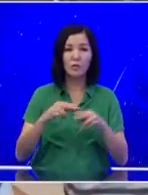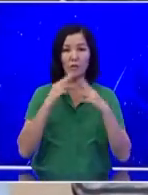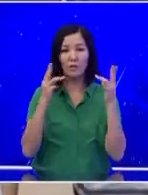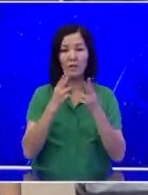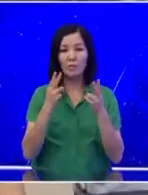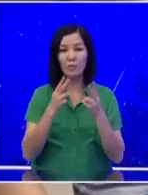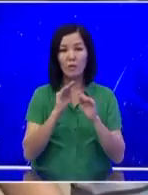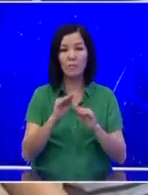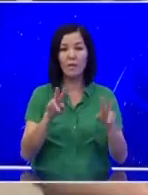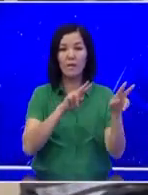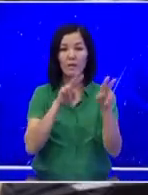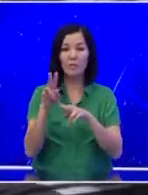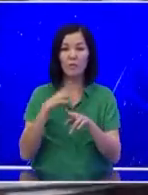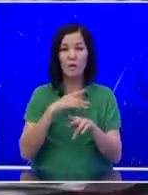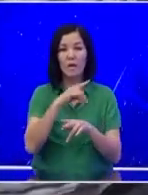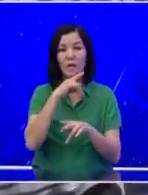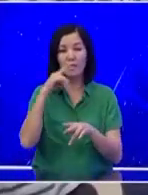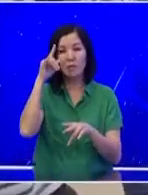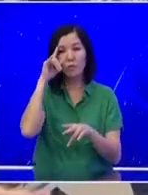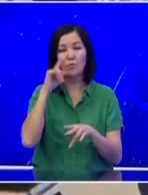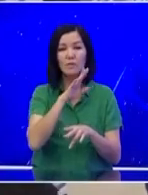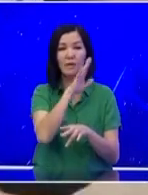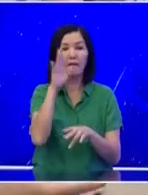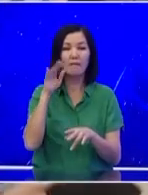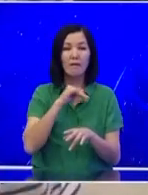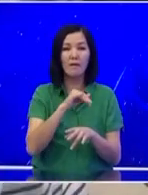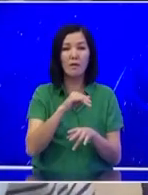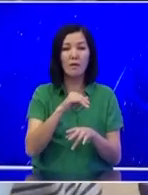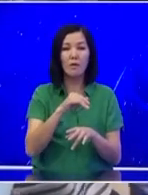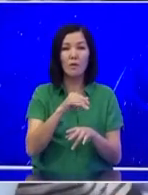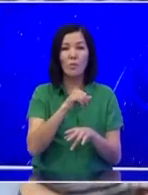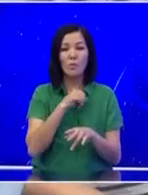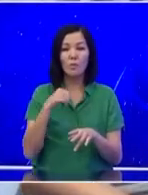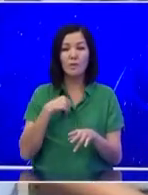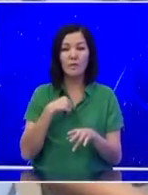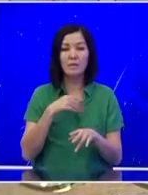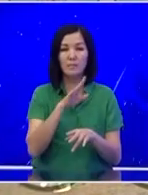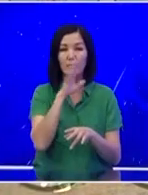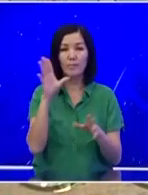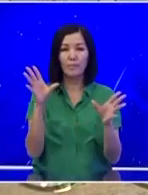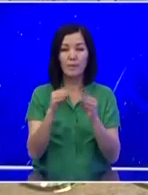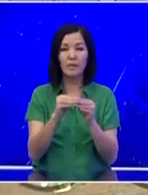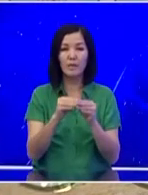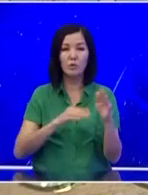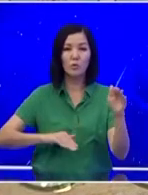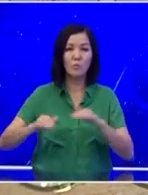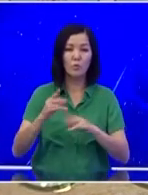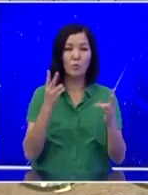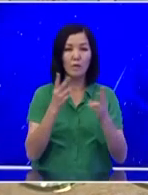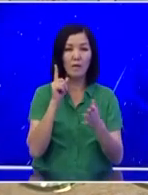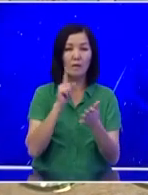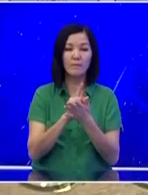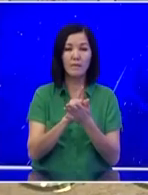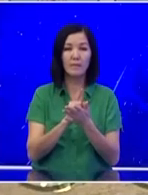ережелер бар. Қазақша да, орысша да. Ата-аналарыңыз суға жалғыз келмеңдер, шомылуға жарай ма? Бұл жерде